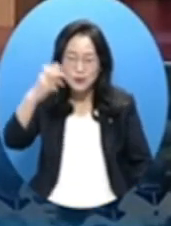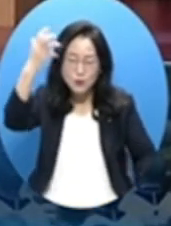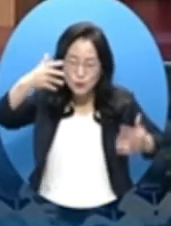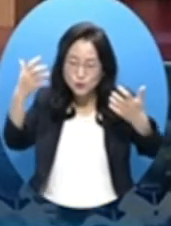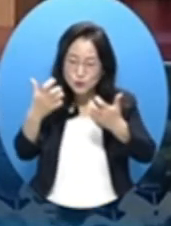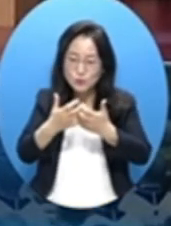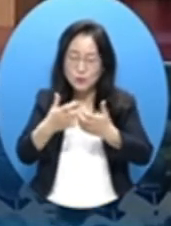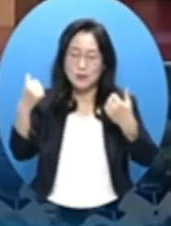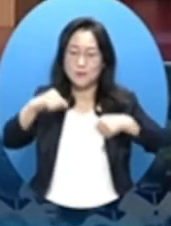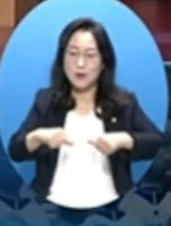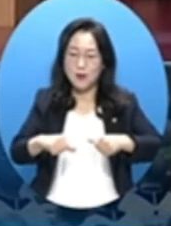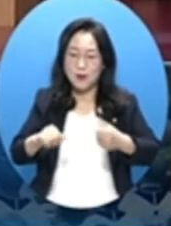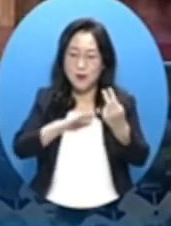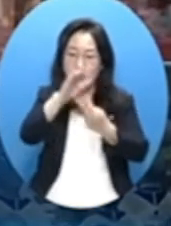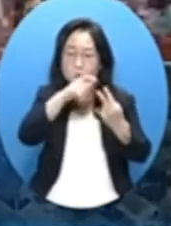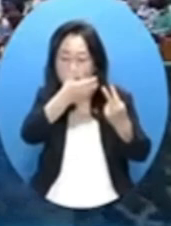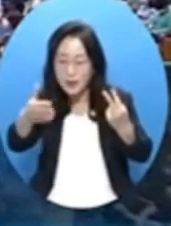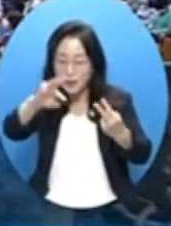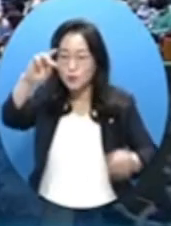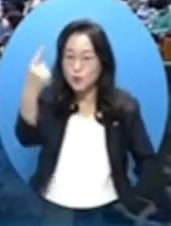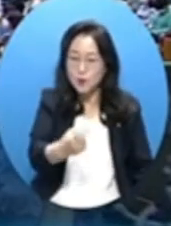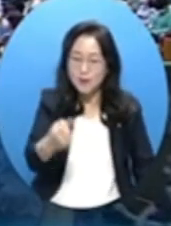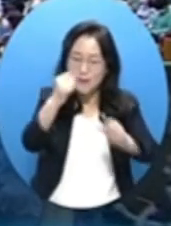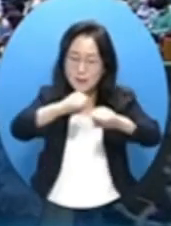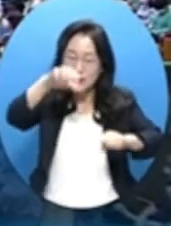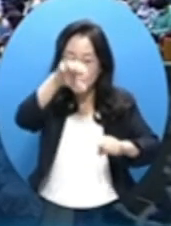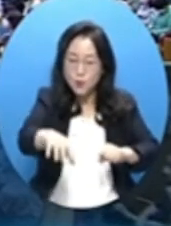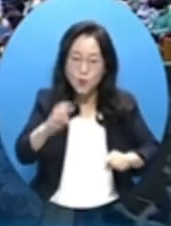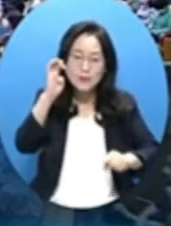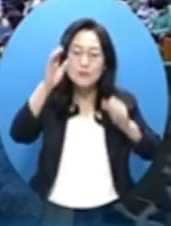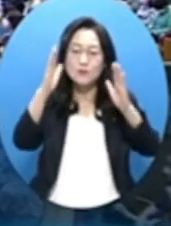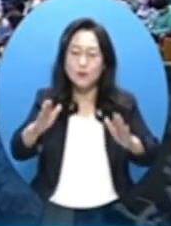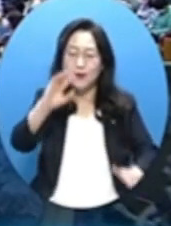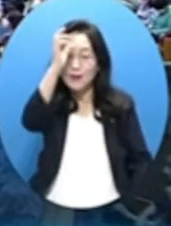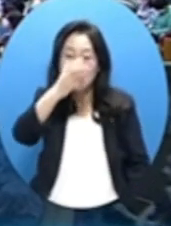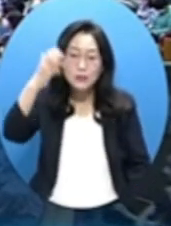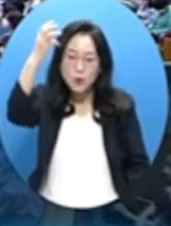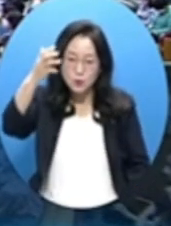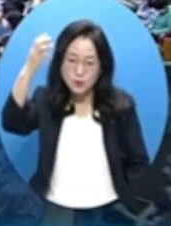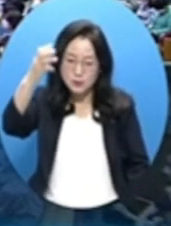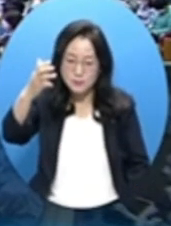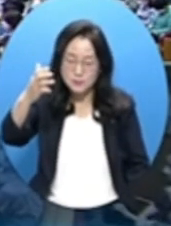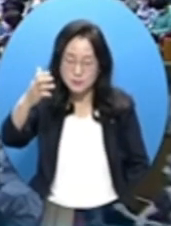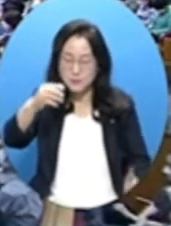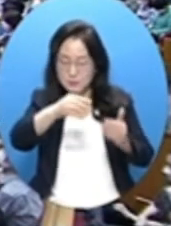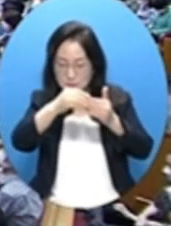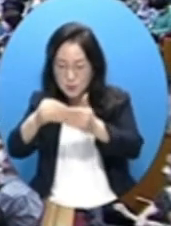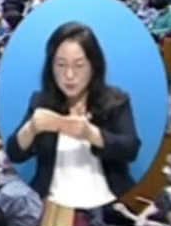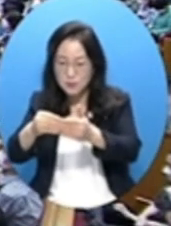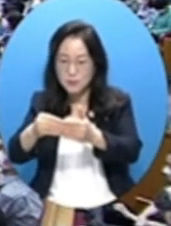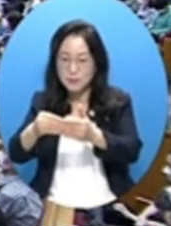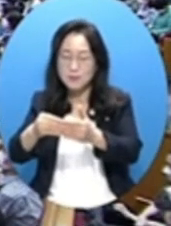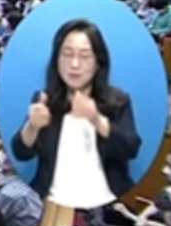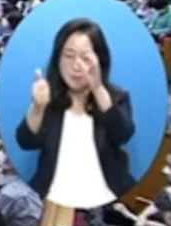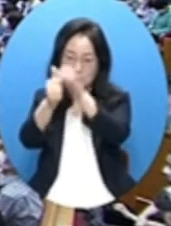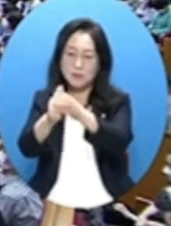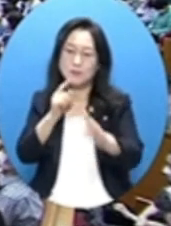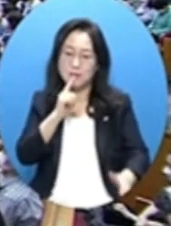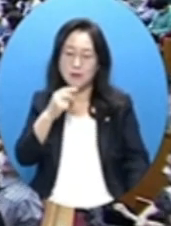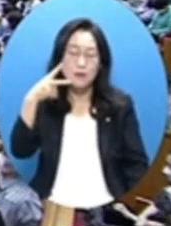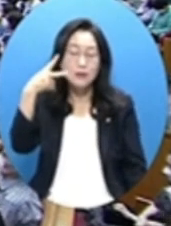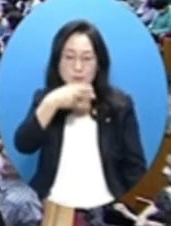입어 요단강에서 돌아와서 광야에서 40일 동안 성령에게 이끌리시며 금식하셨다고 성경은 말씀하고